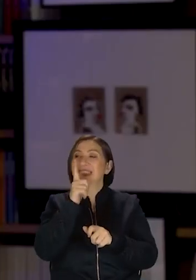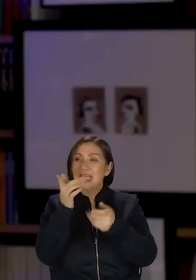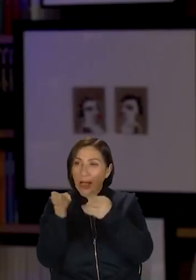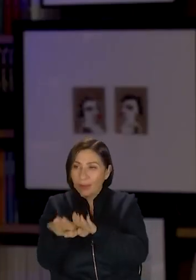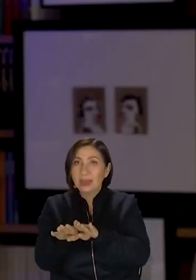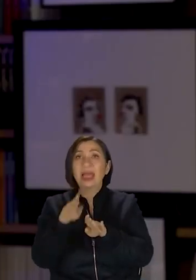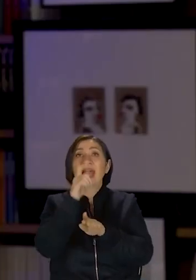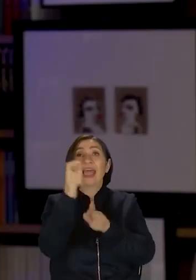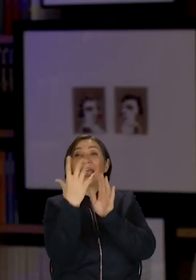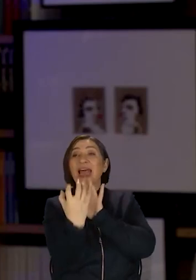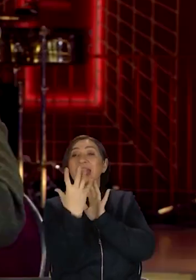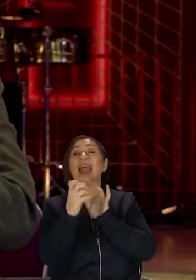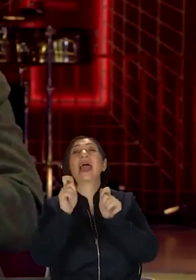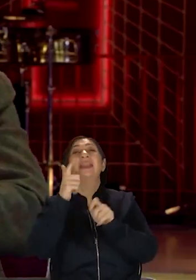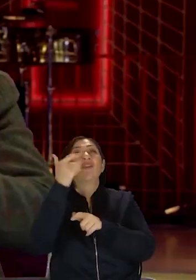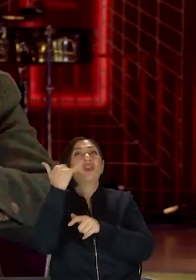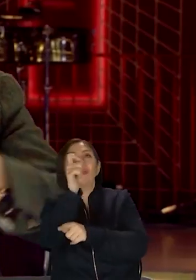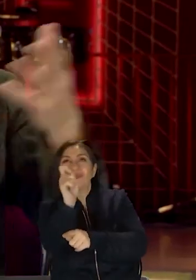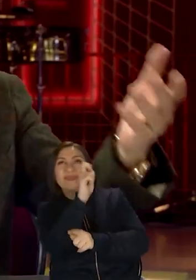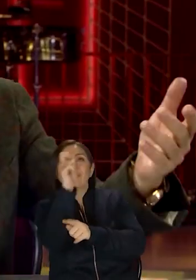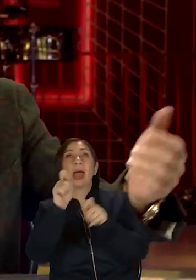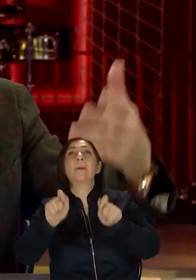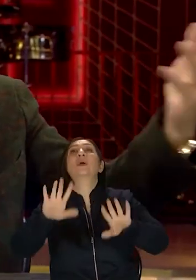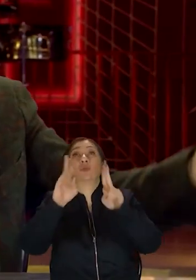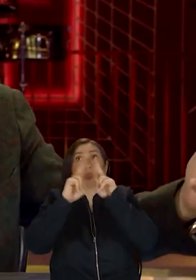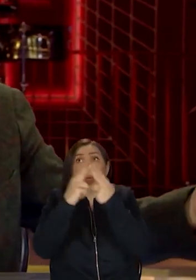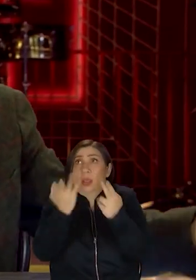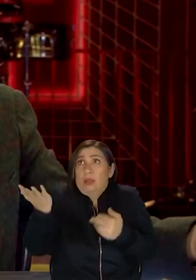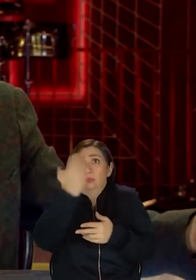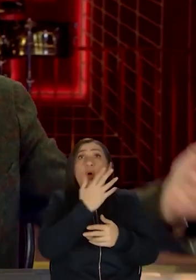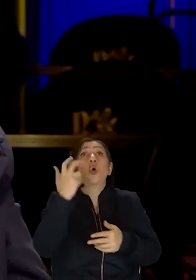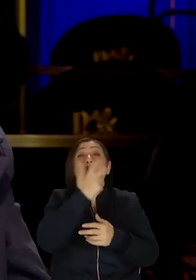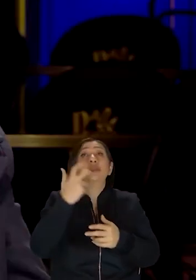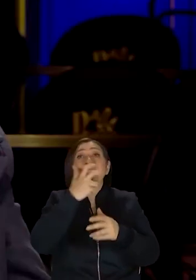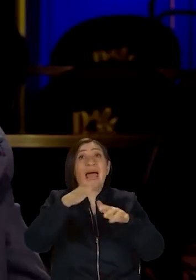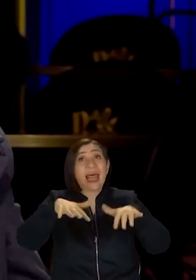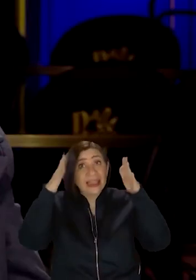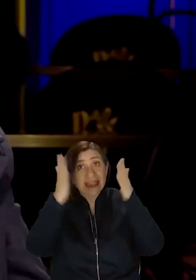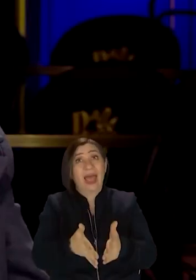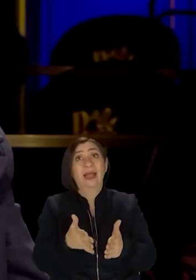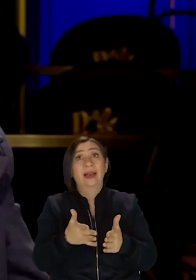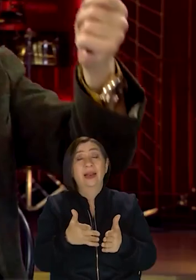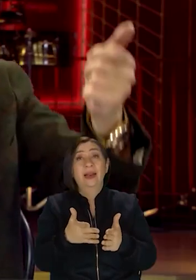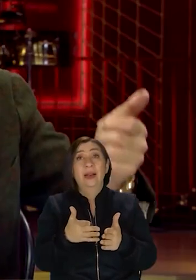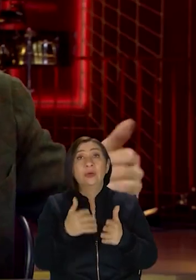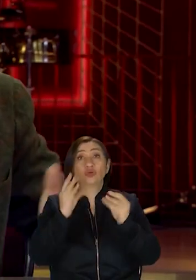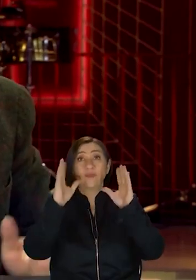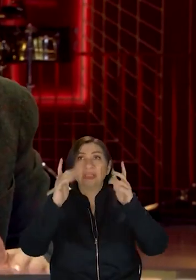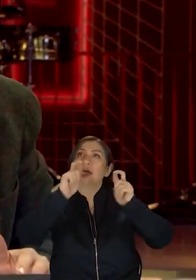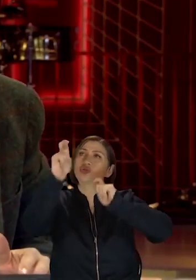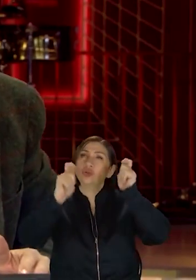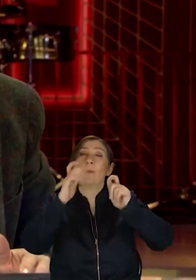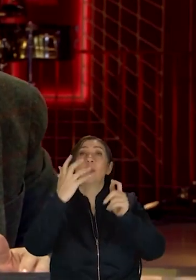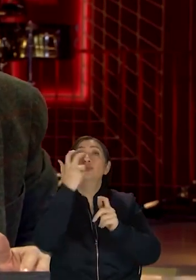etmeyiniz ve kaydetmeyiniz diyor. Hı. Bütün dünyada yapılıyor. Konserler dahil. Bizde bütün konserlerde çok açılıyor da